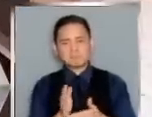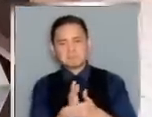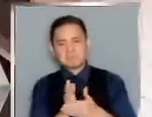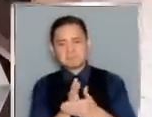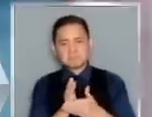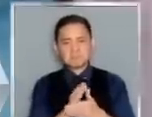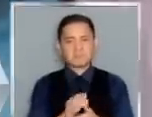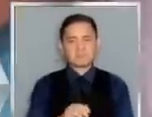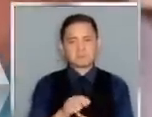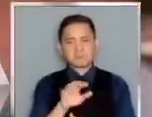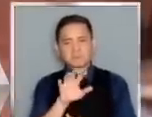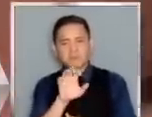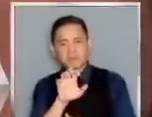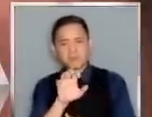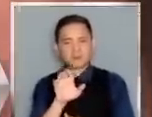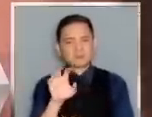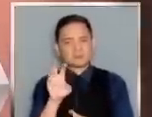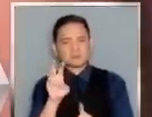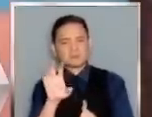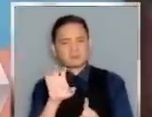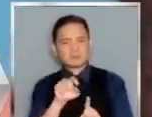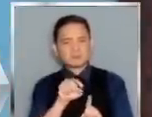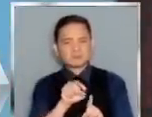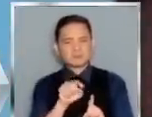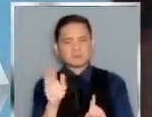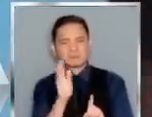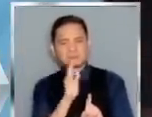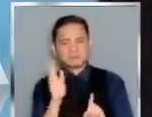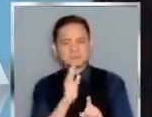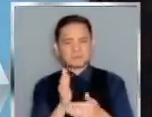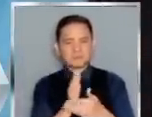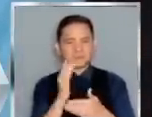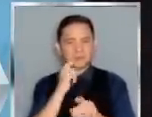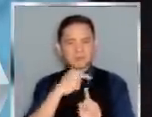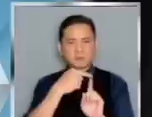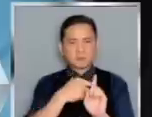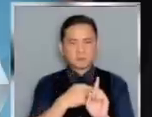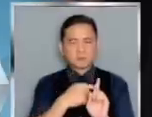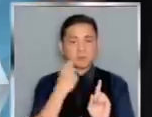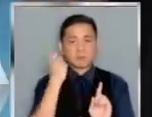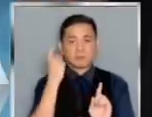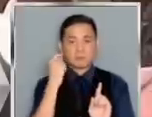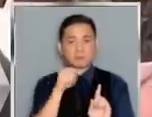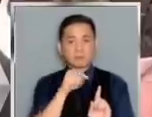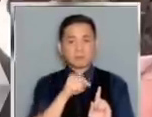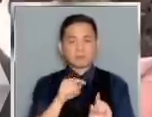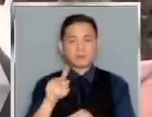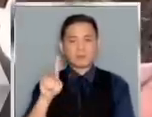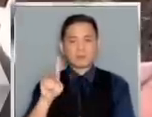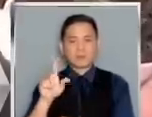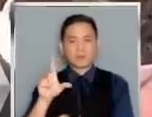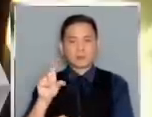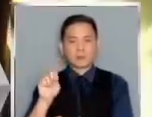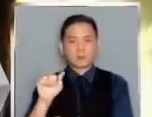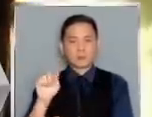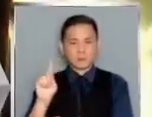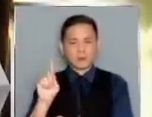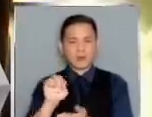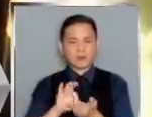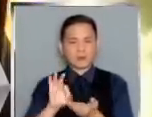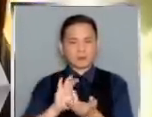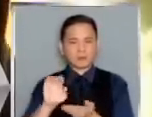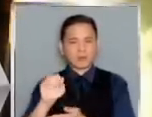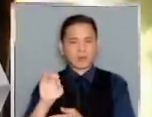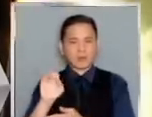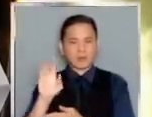load kada buwan. Pero mula Disyembre 2020, hindi na raw niya maloadan ang kanyang K-load account. Nagkautang pa raw siya sa Meralco na aabot sa